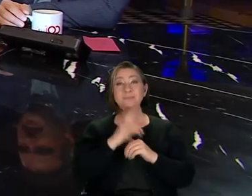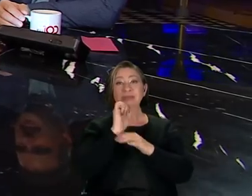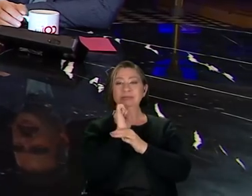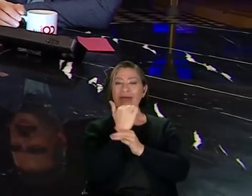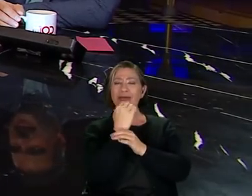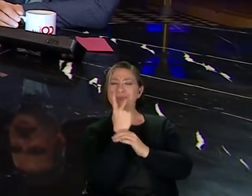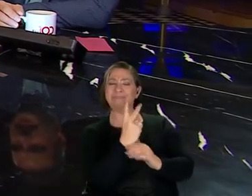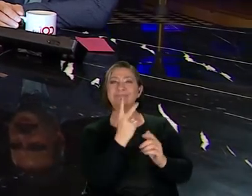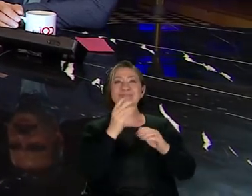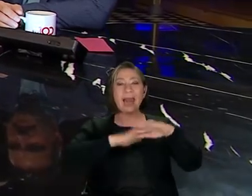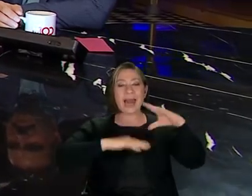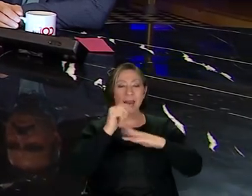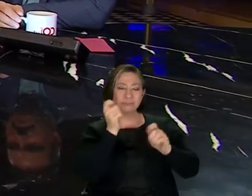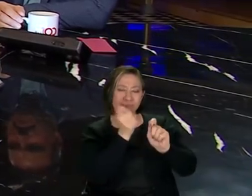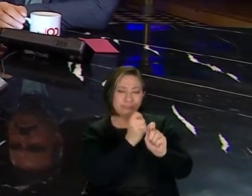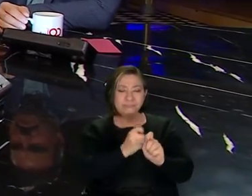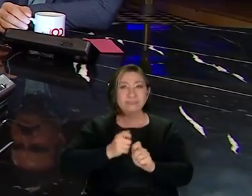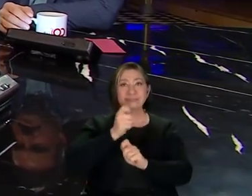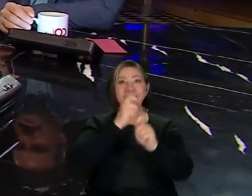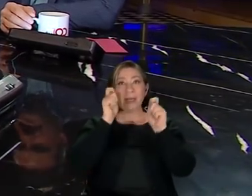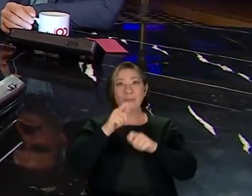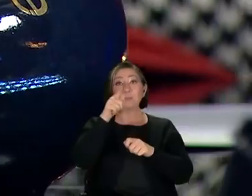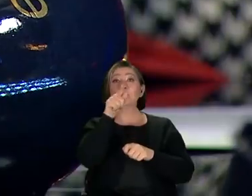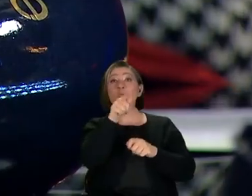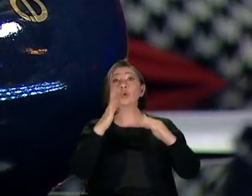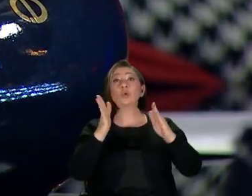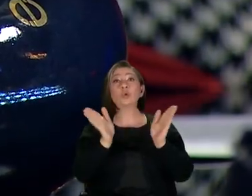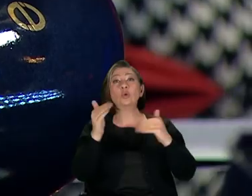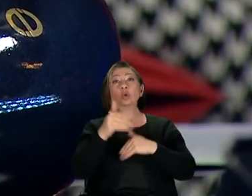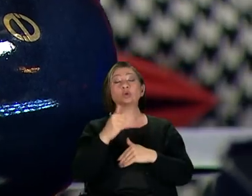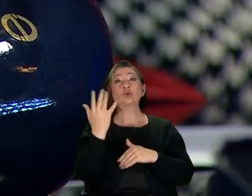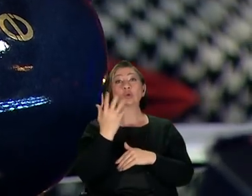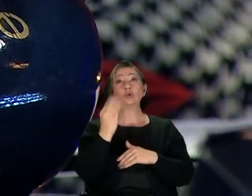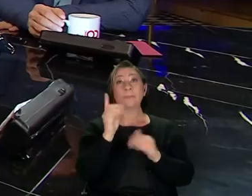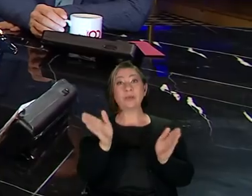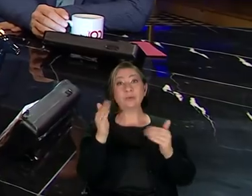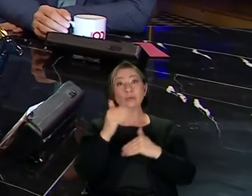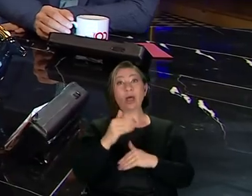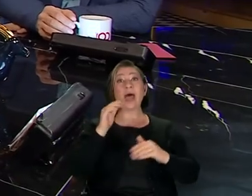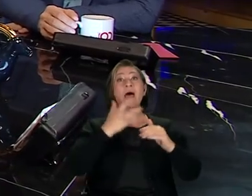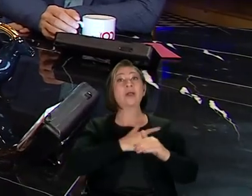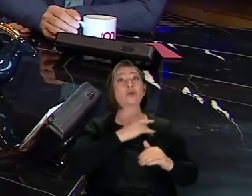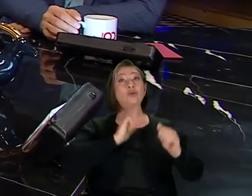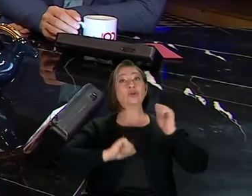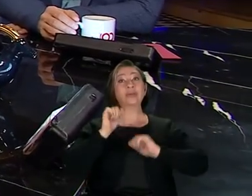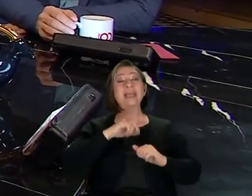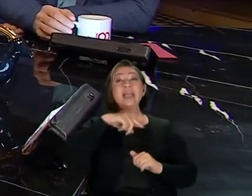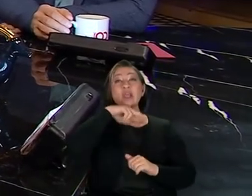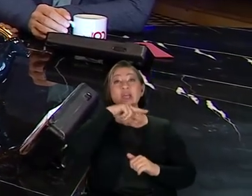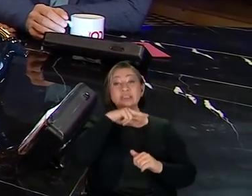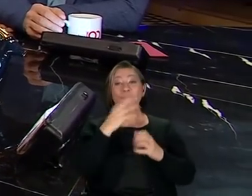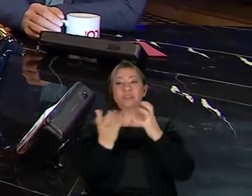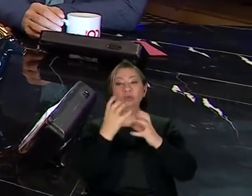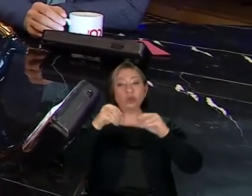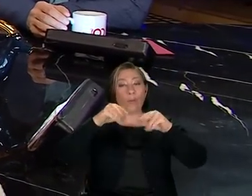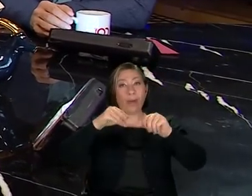zanaat işi, bir el işi, eser, el işi. Ve bu da çok da güzel bir kutusu var Anadolu Üniversitesi'nden. Keçi Riton, Pişmiş